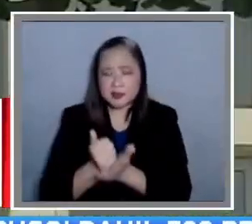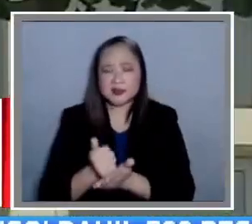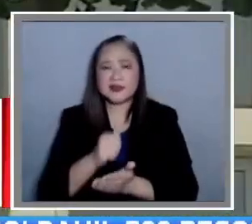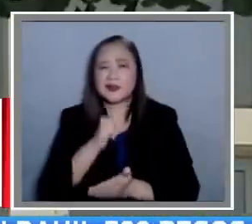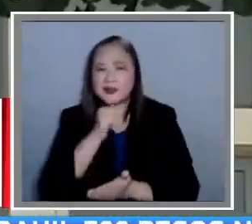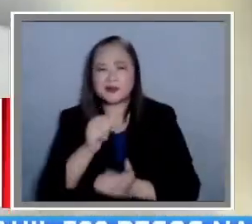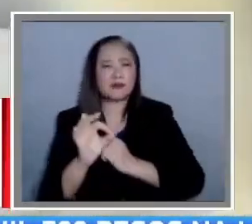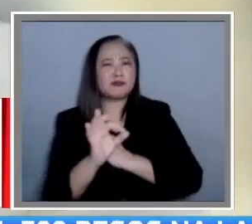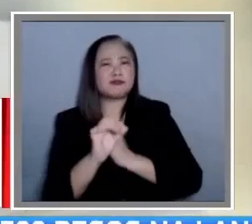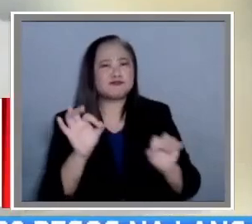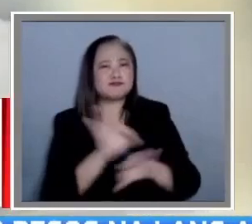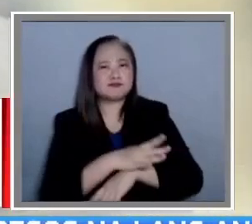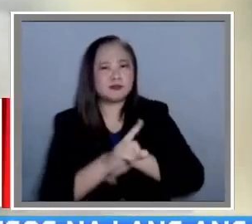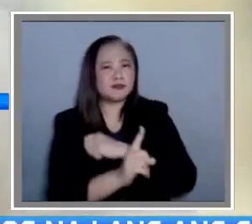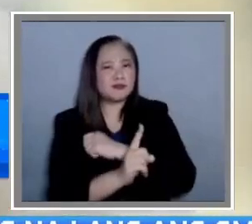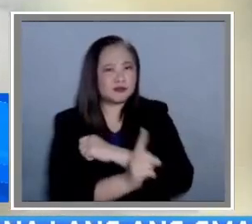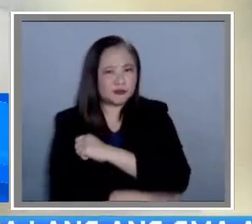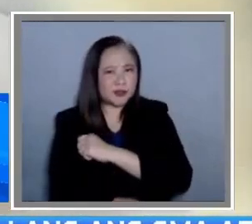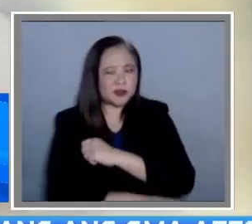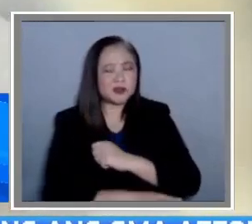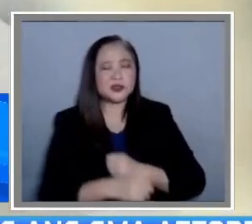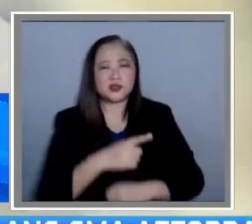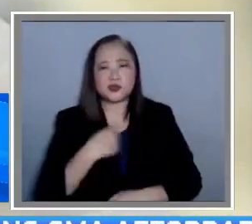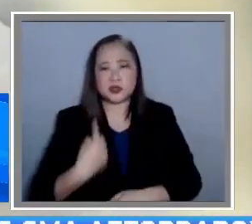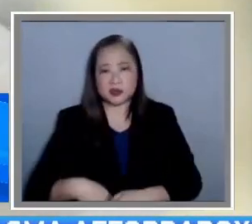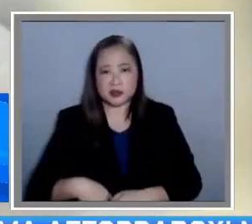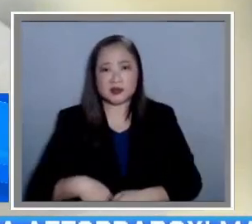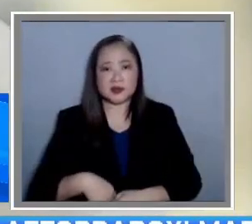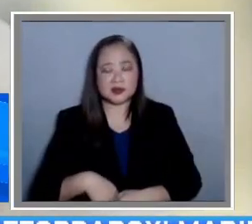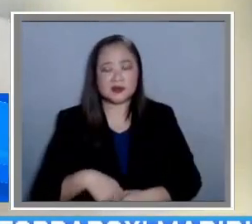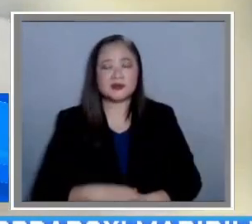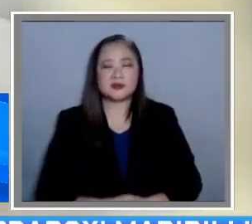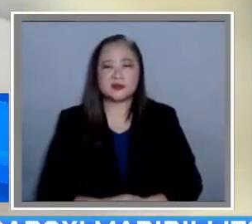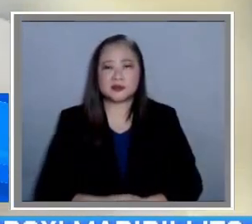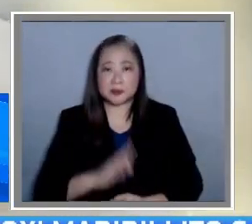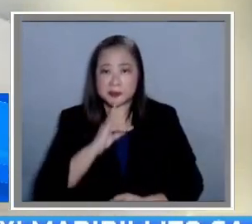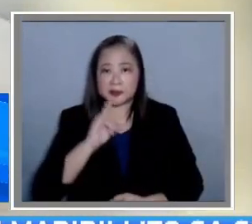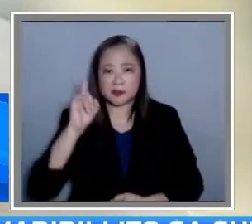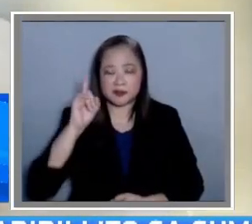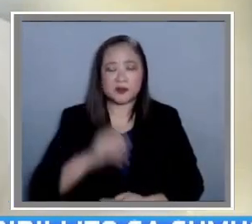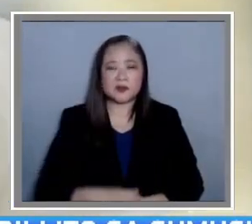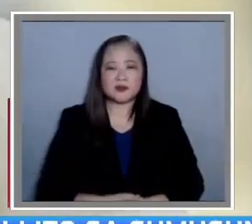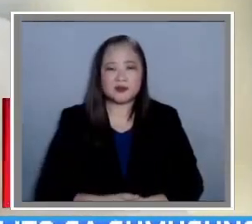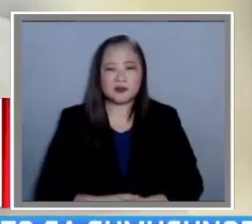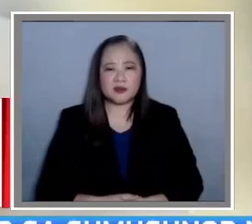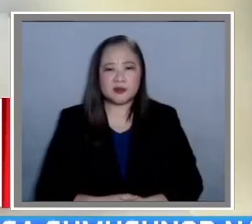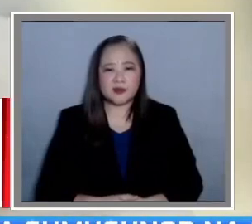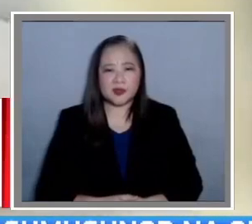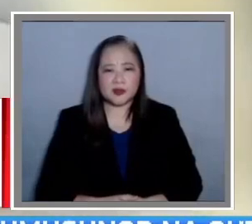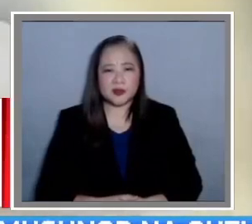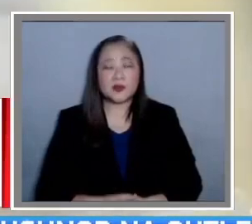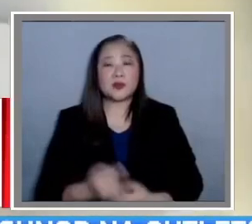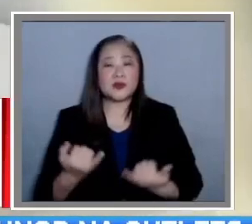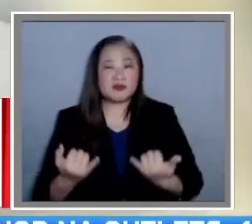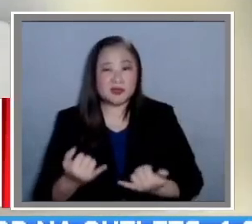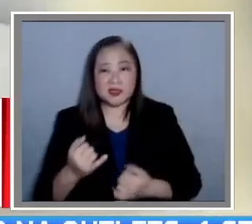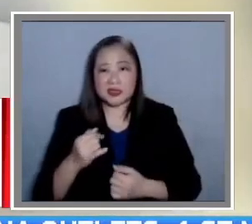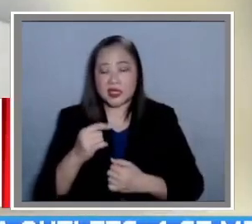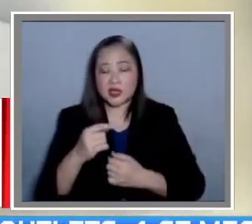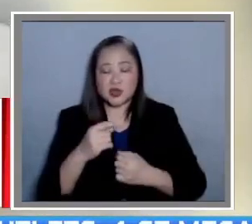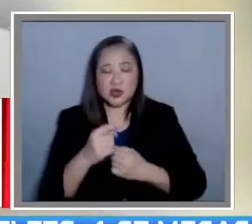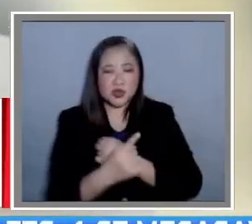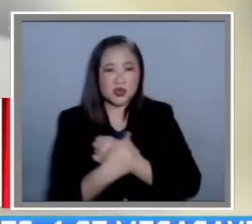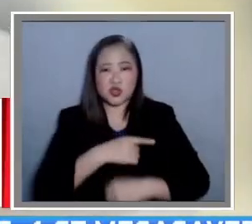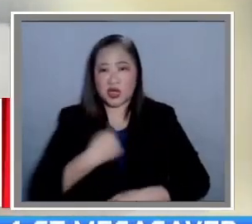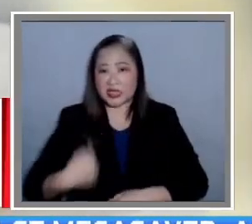dalawang Pinoy Itong mga Chinese nationals that are involved sa illegal drugs no takot sila doon sa bansa nila